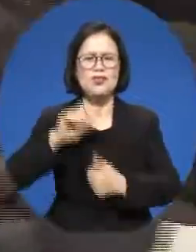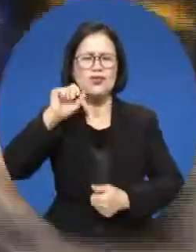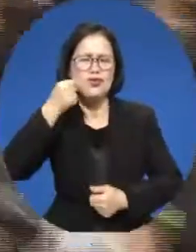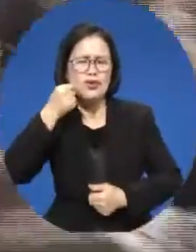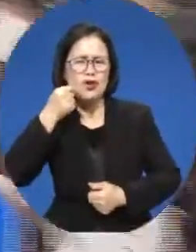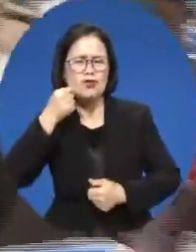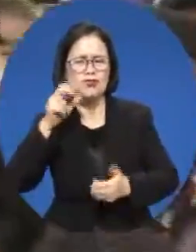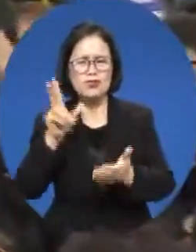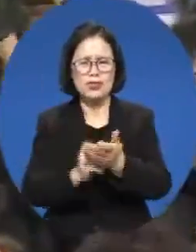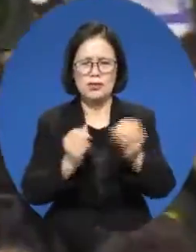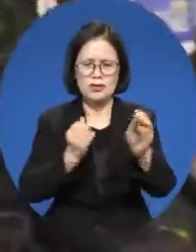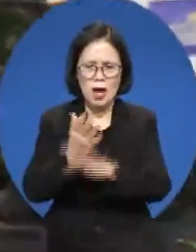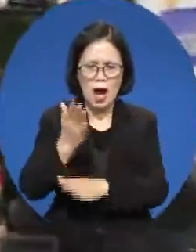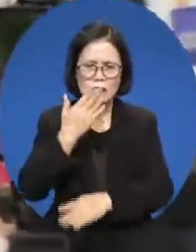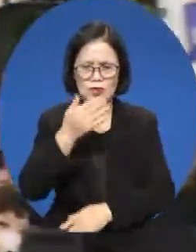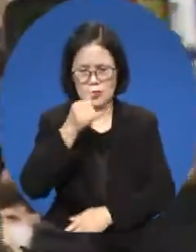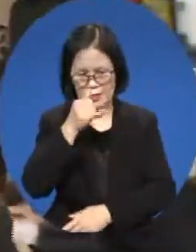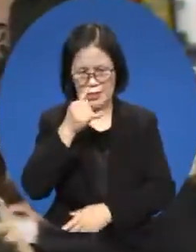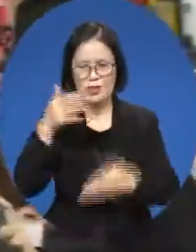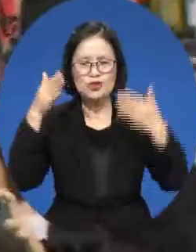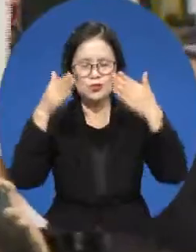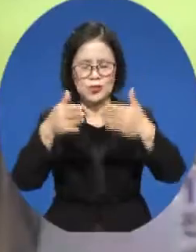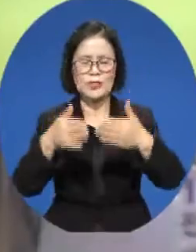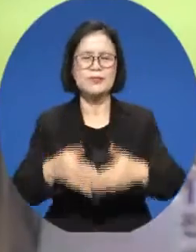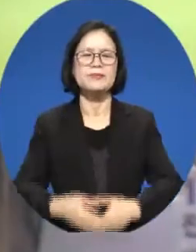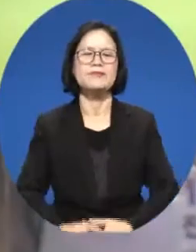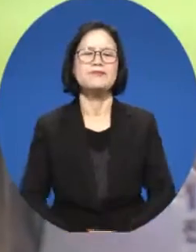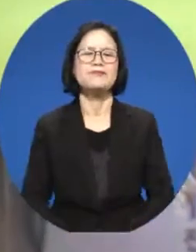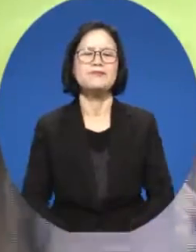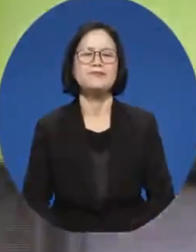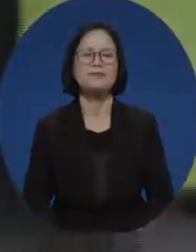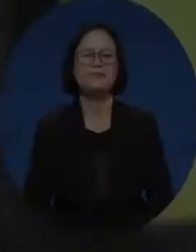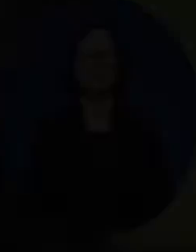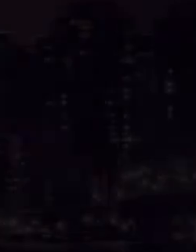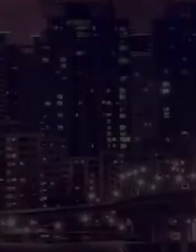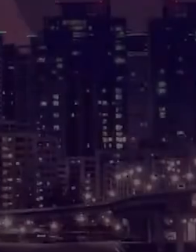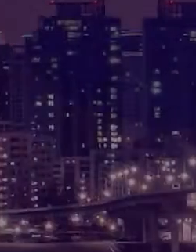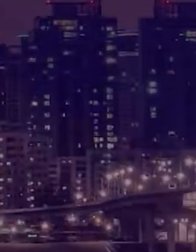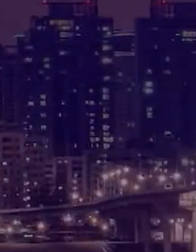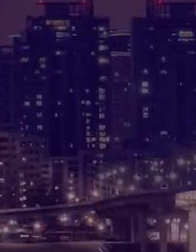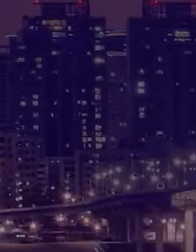수세 국면을 돌파할 수 있을지 주목됩니다. OBS 뉴스 김민주입니다.